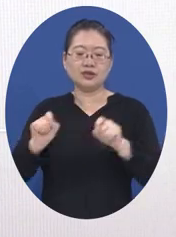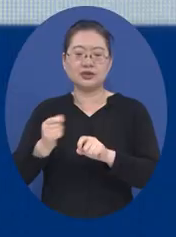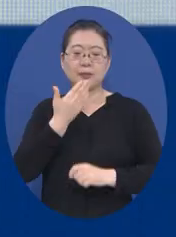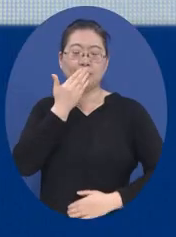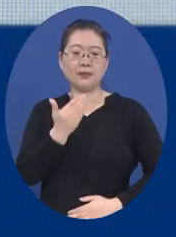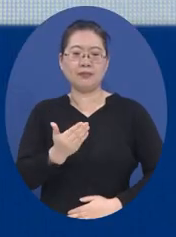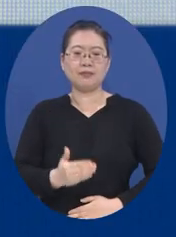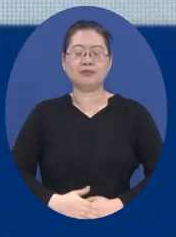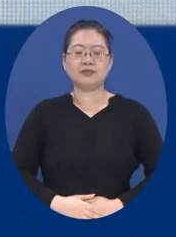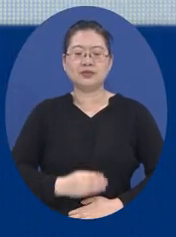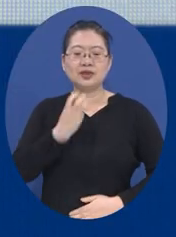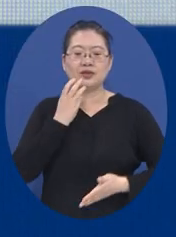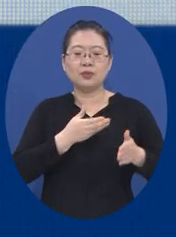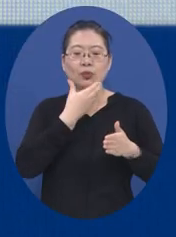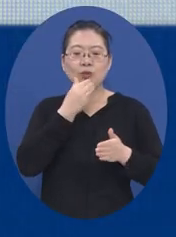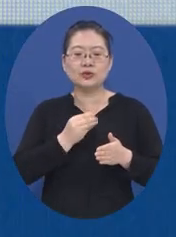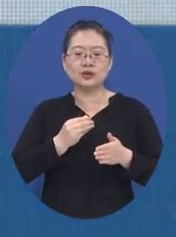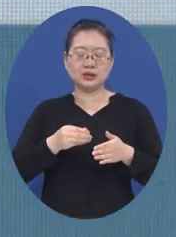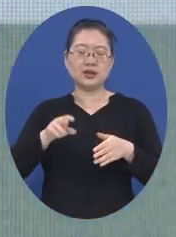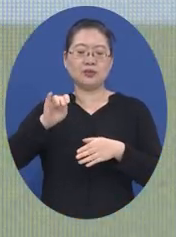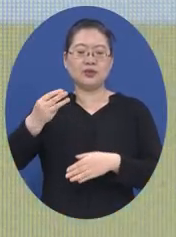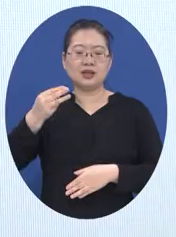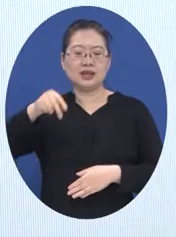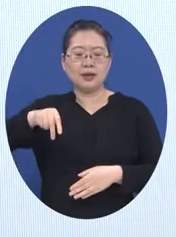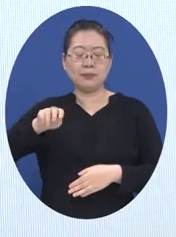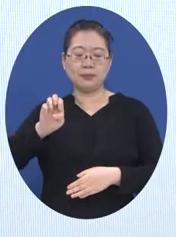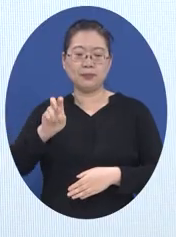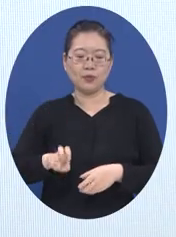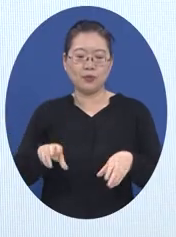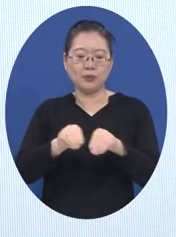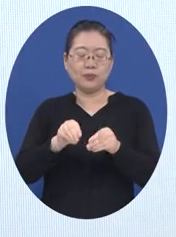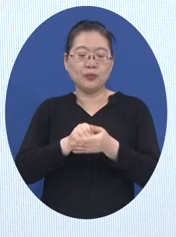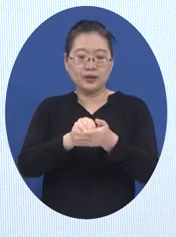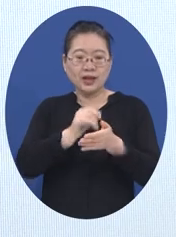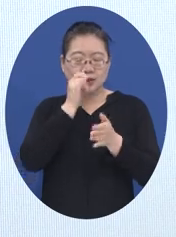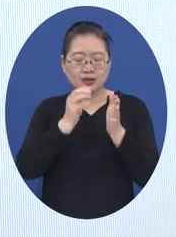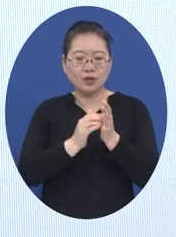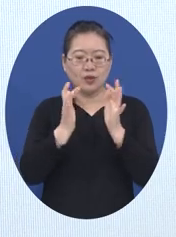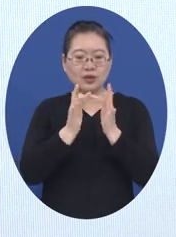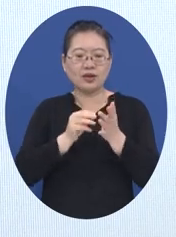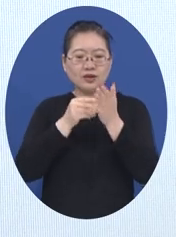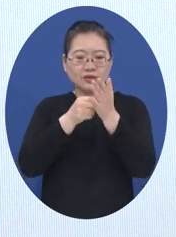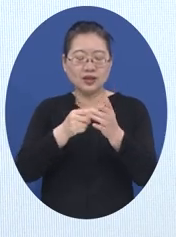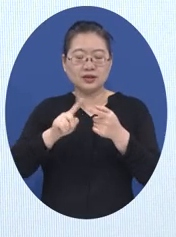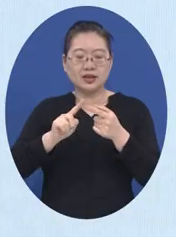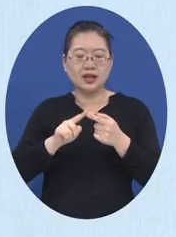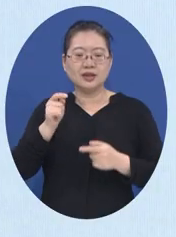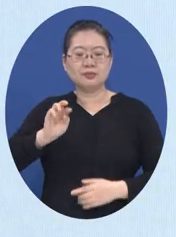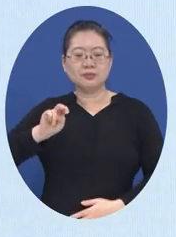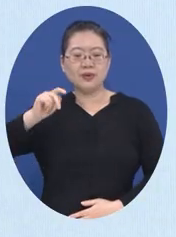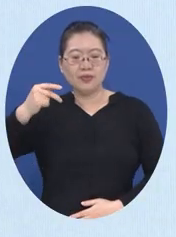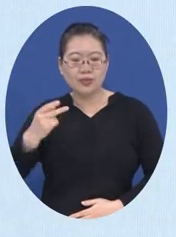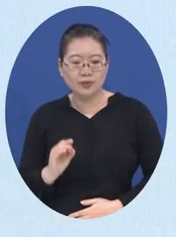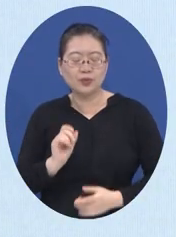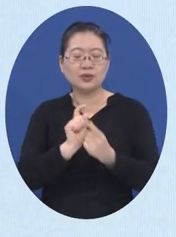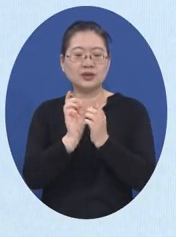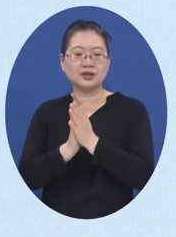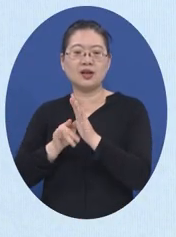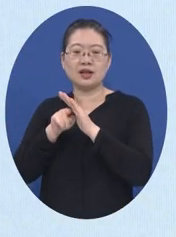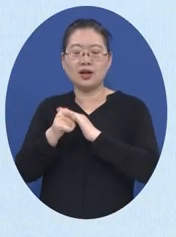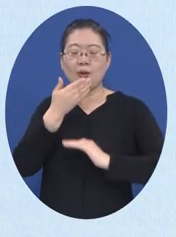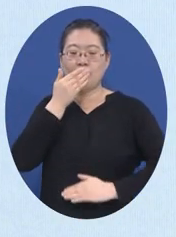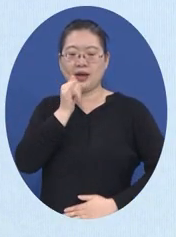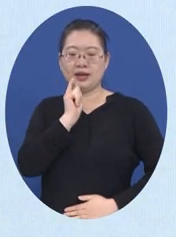가능합니다 경계 복지 플랫폼 에 접속해 온 라인 접수를 하거나 읍면동 행정 복지 센터 로 직접 방문 접수